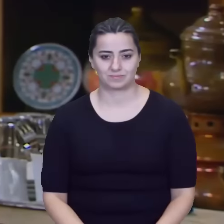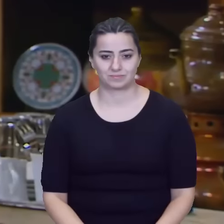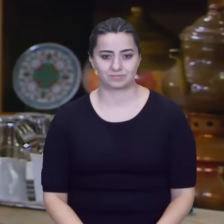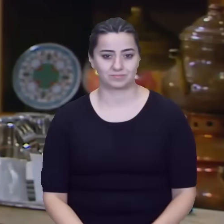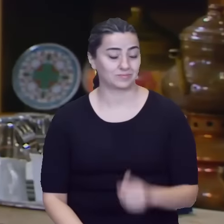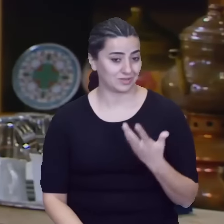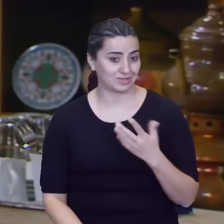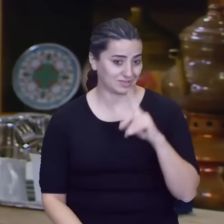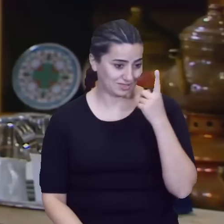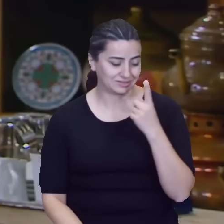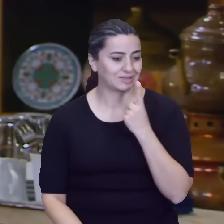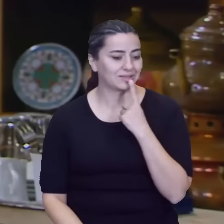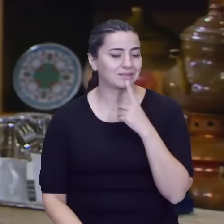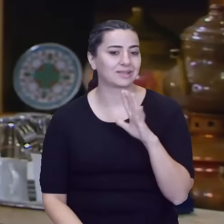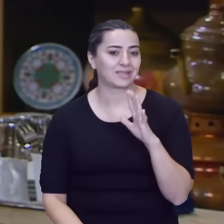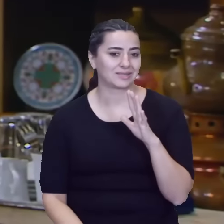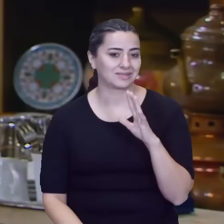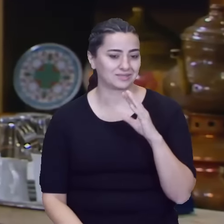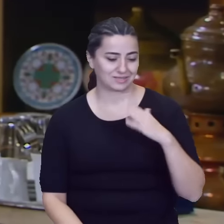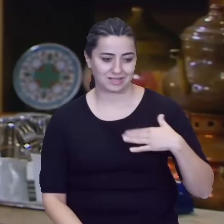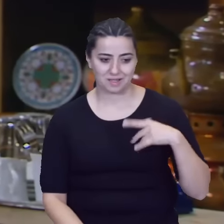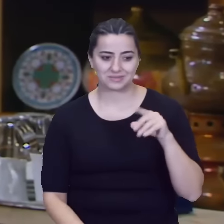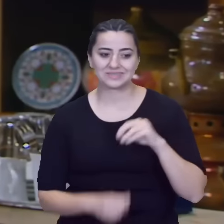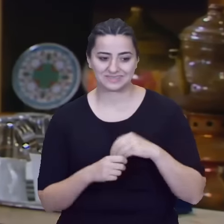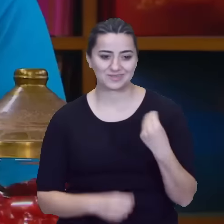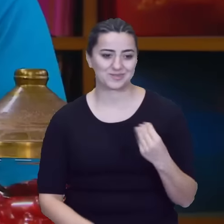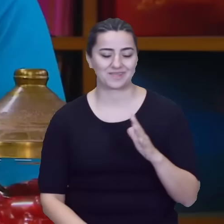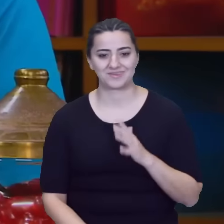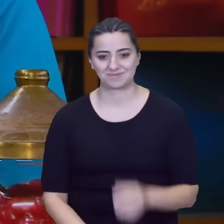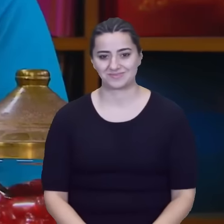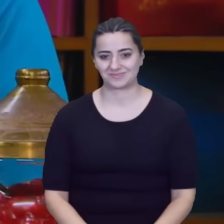ki sadece dilinde değilmiş güzellik. Yüreğinde de varmış.